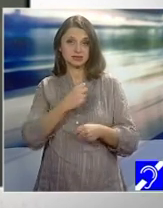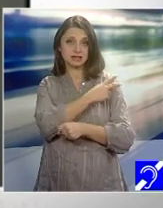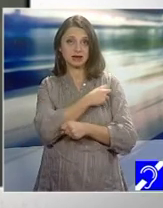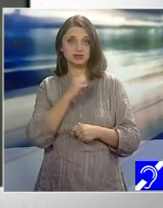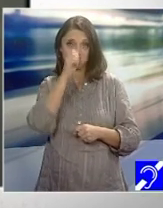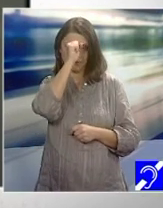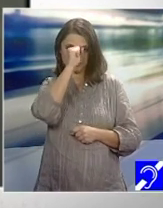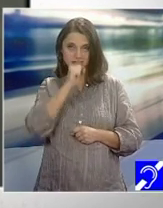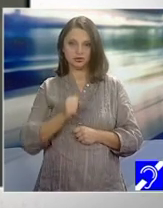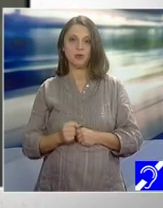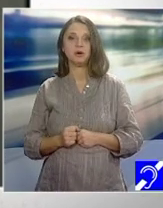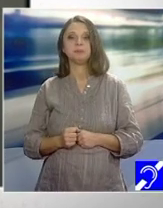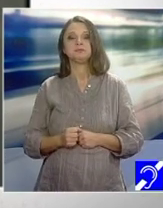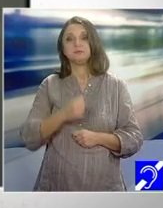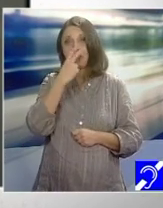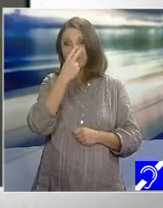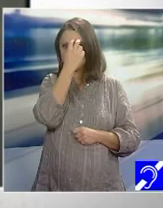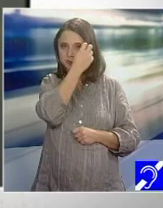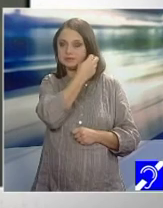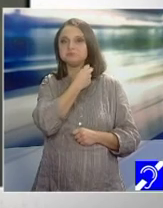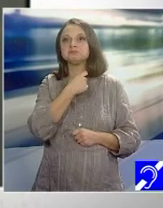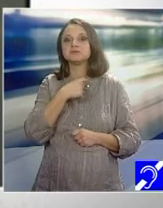nevăzători, am constatat că sunt